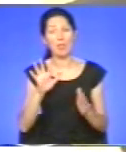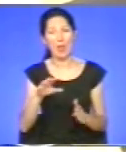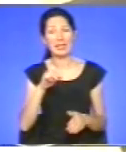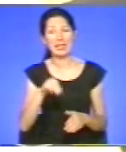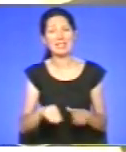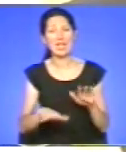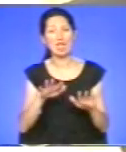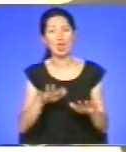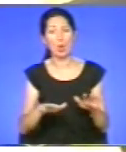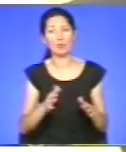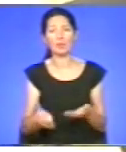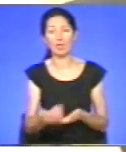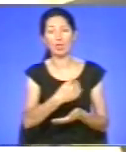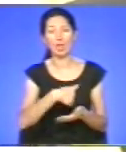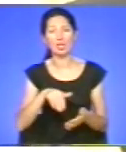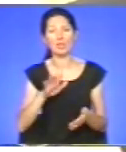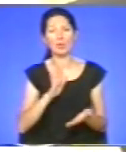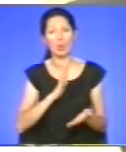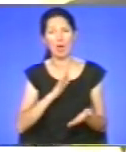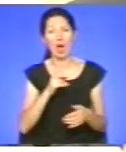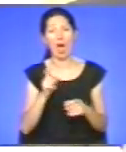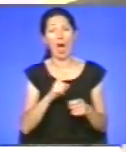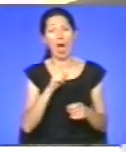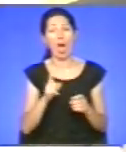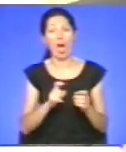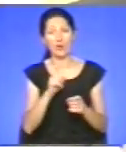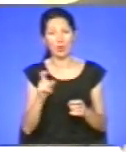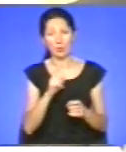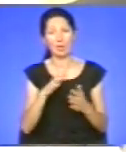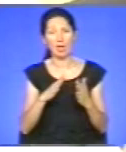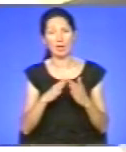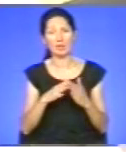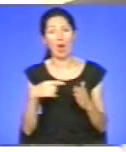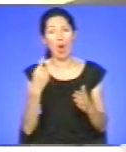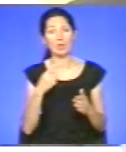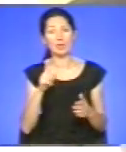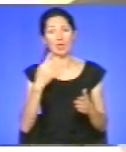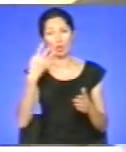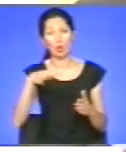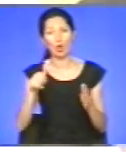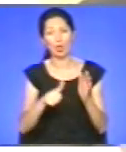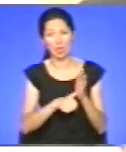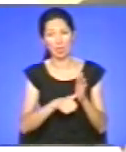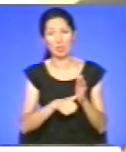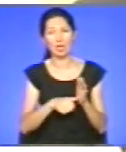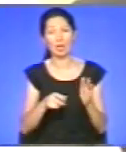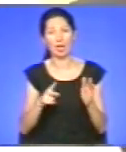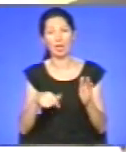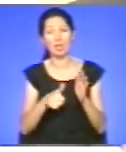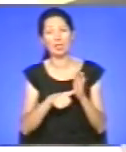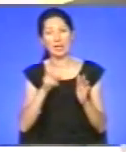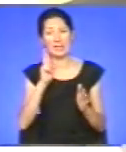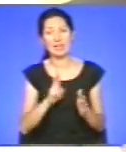2 165 000 тонн. І врожай складала в господарствах області 46,5 центра. То ми цього року вже